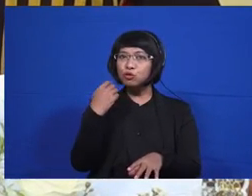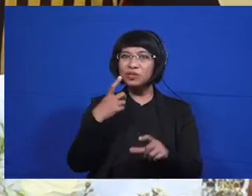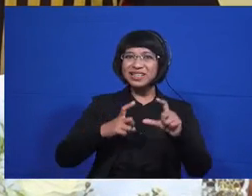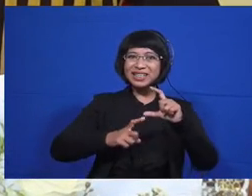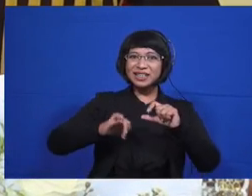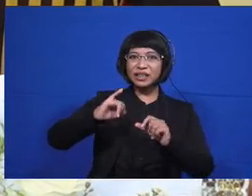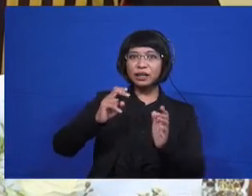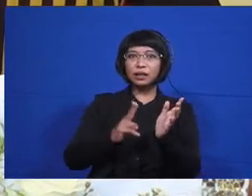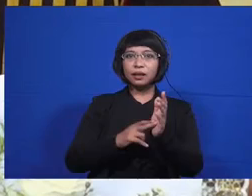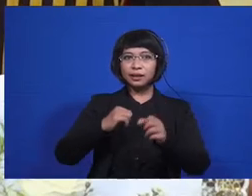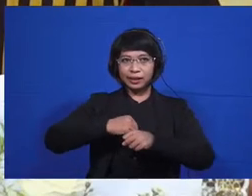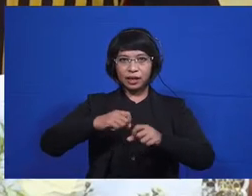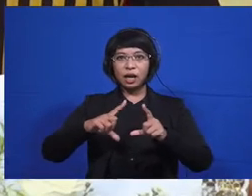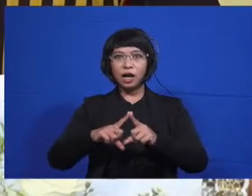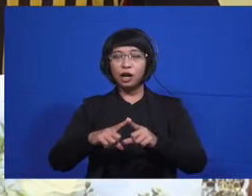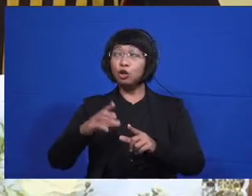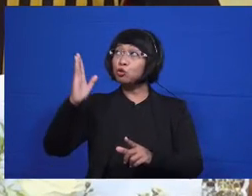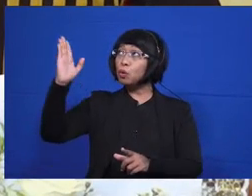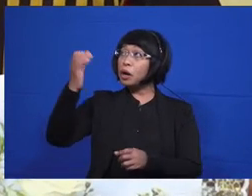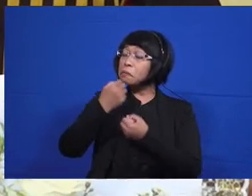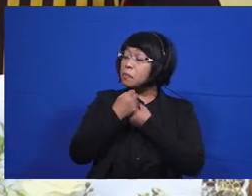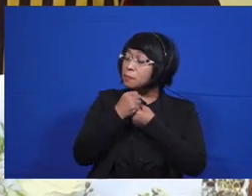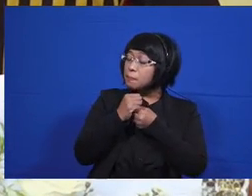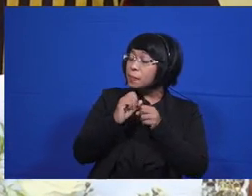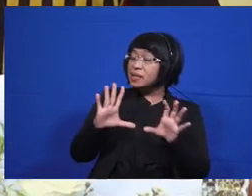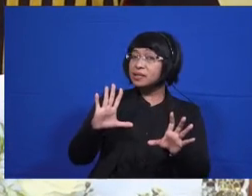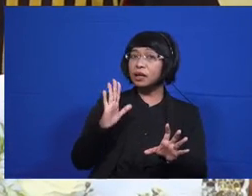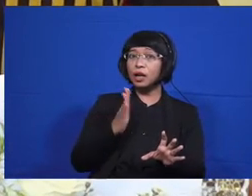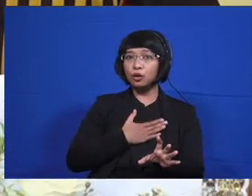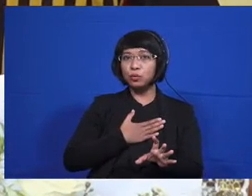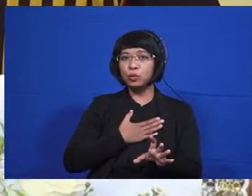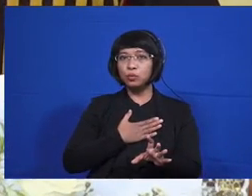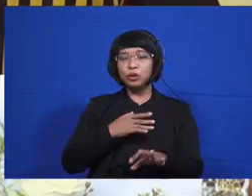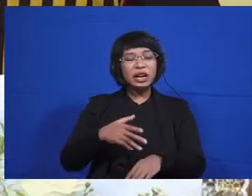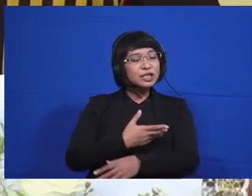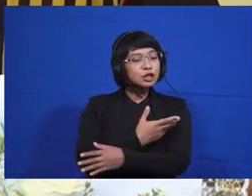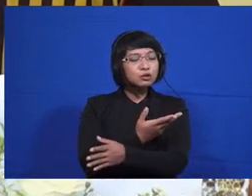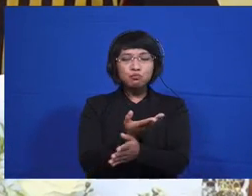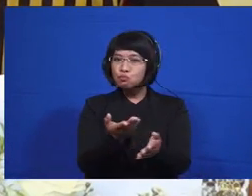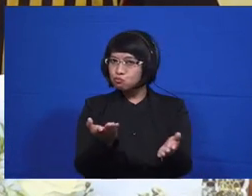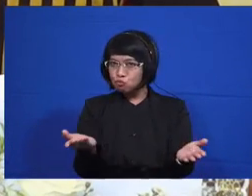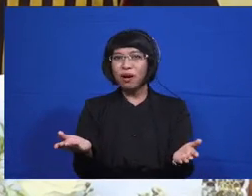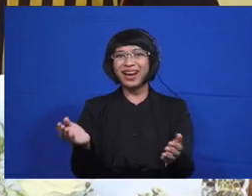Tuhan akan melepaskan daku dari setiap usaha yang jahat.